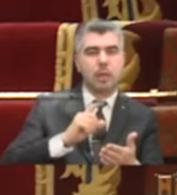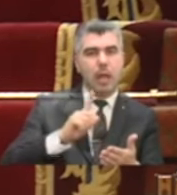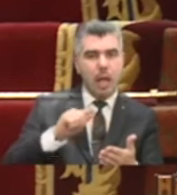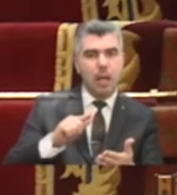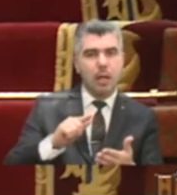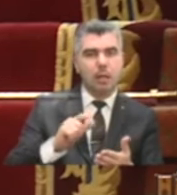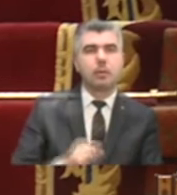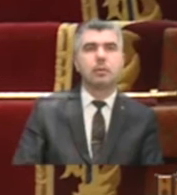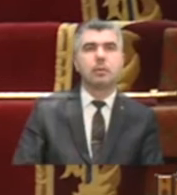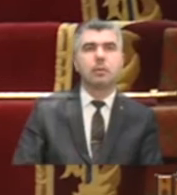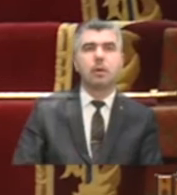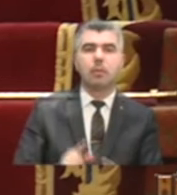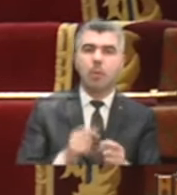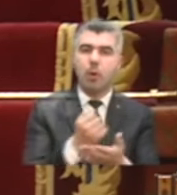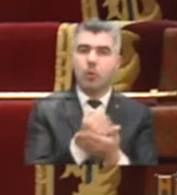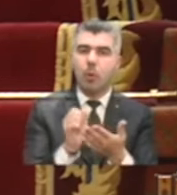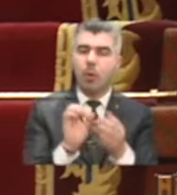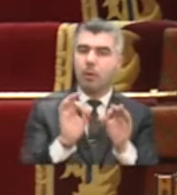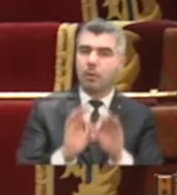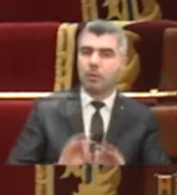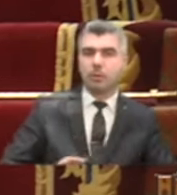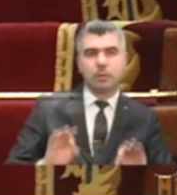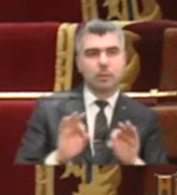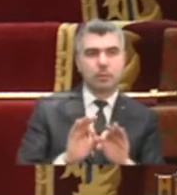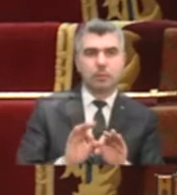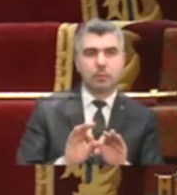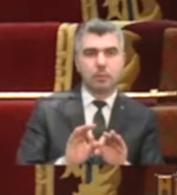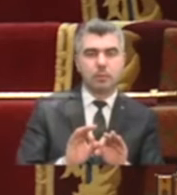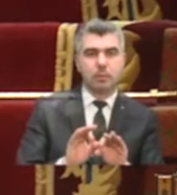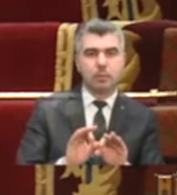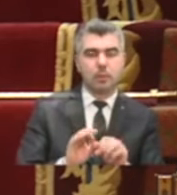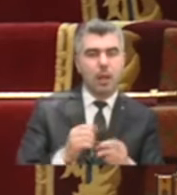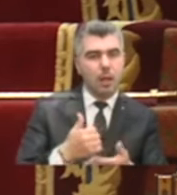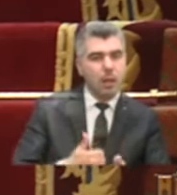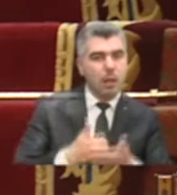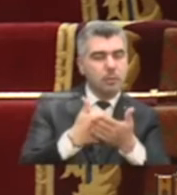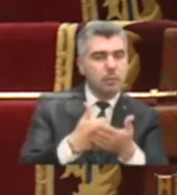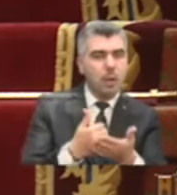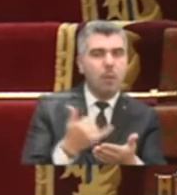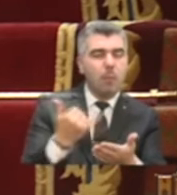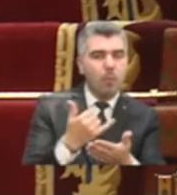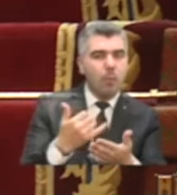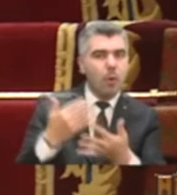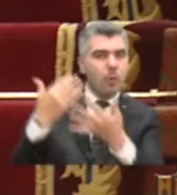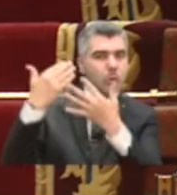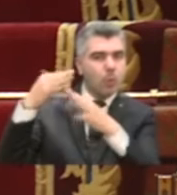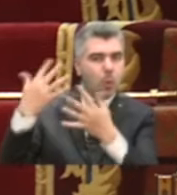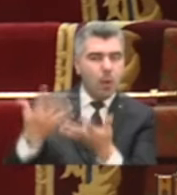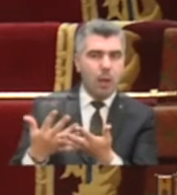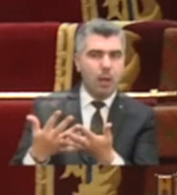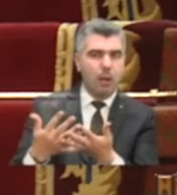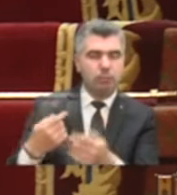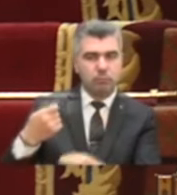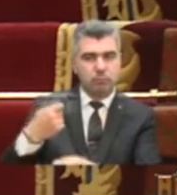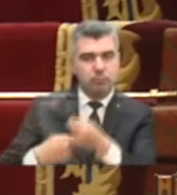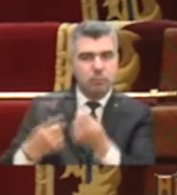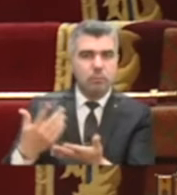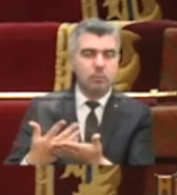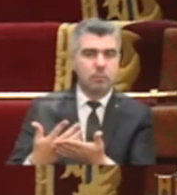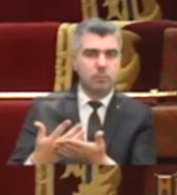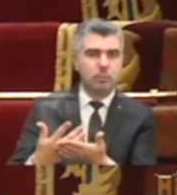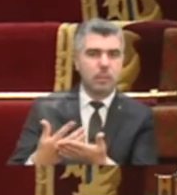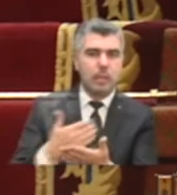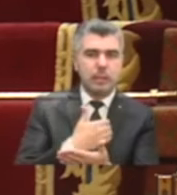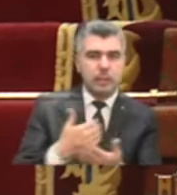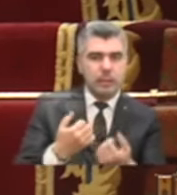كاين، ما يمكنش نحيدوهم، راه كاينين وكيخدير واحد الخدمة كبيرة، سواء في السياحة، سواء في الاقتصاد، سواء في